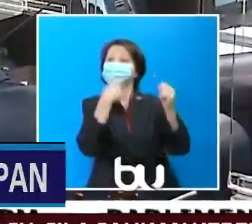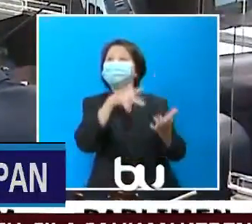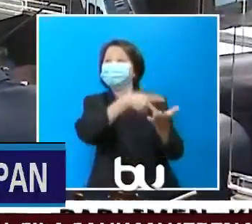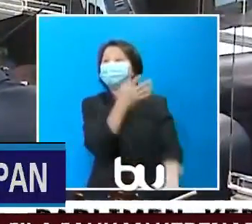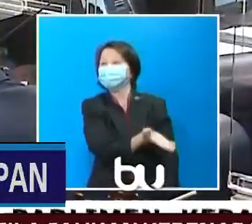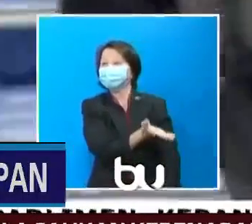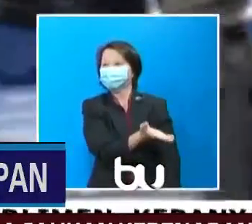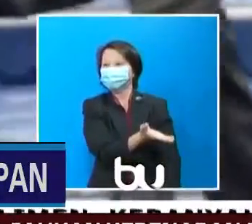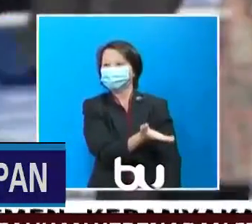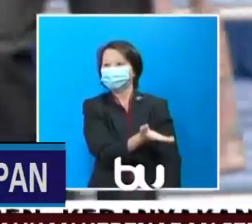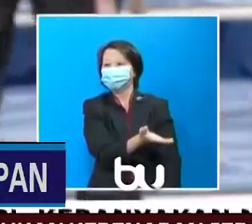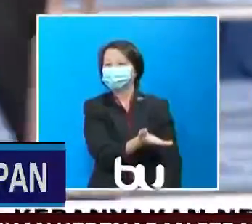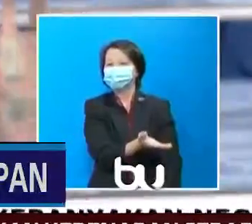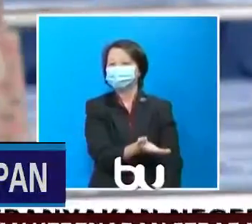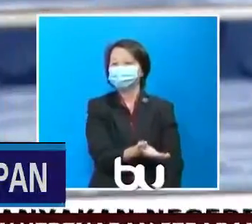lebih